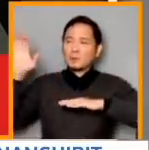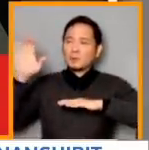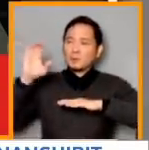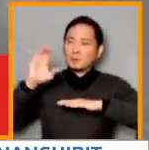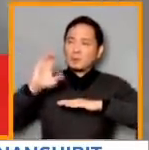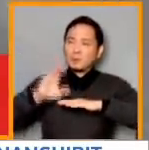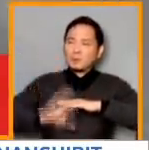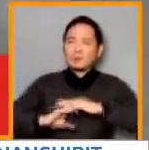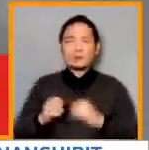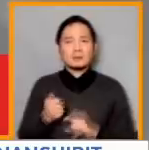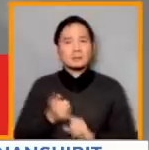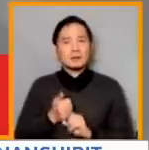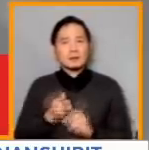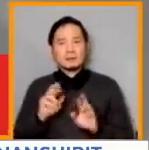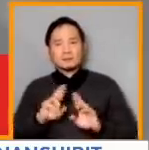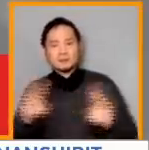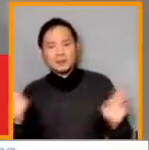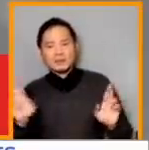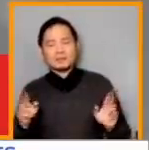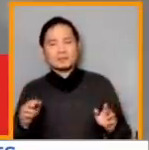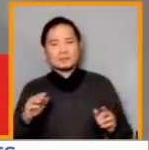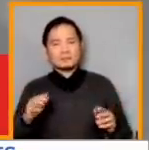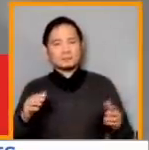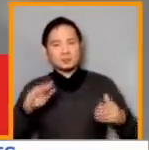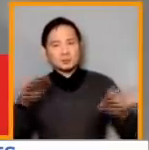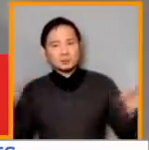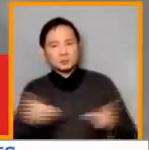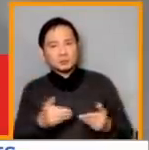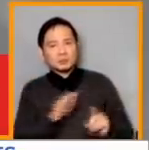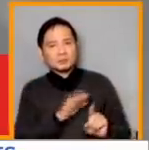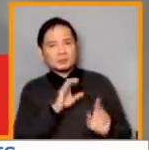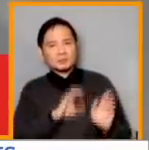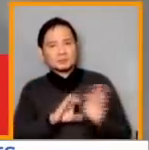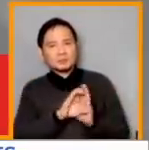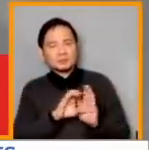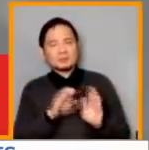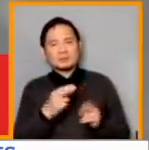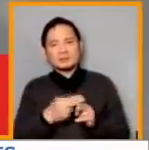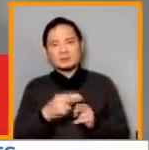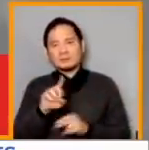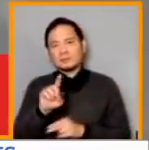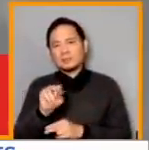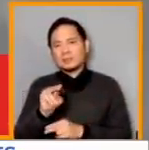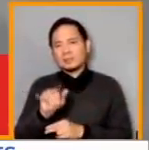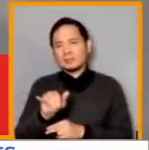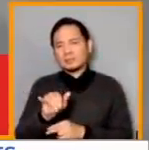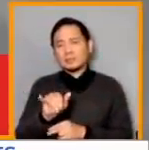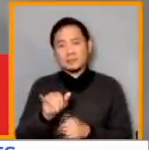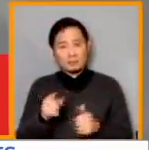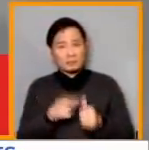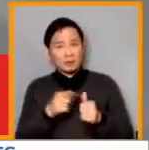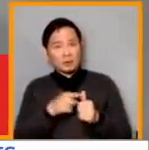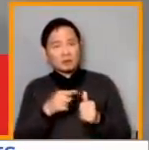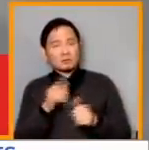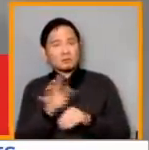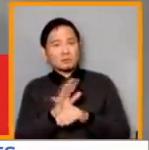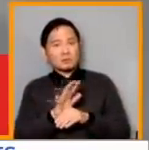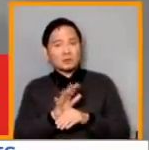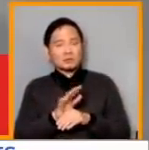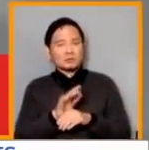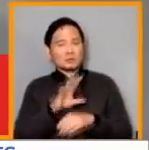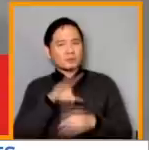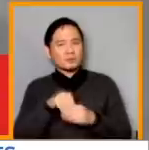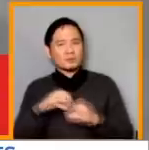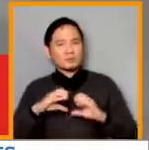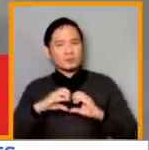Handa na raw siyang makilala ang kanyang karakter na si Danny. Ito ang kauna-unahang proyekto ni Bea bilang kapuso. Ang startup ay